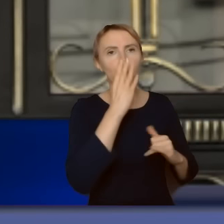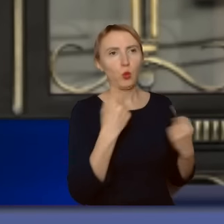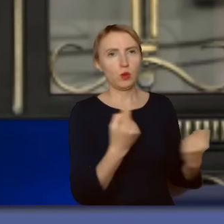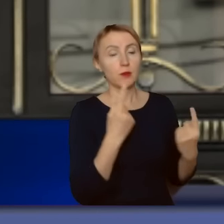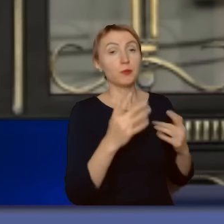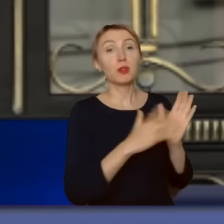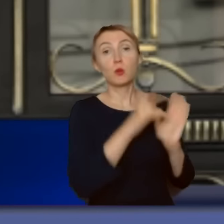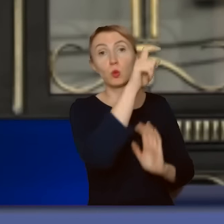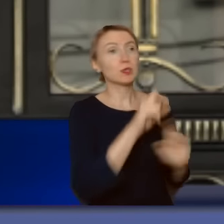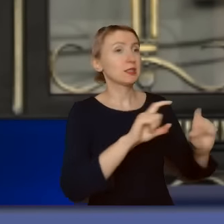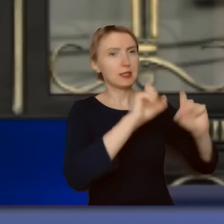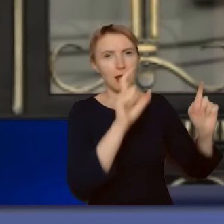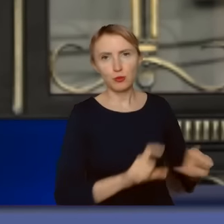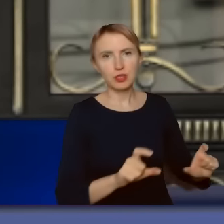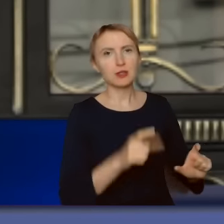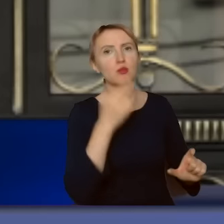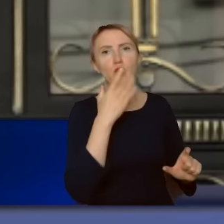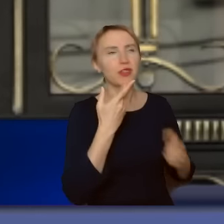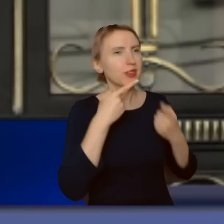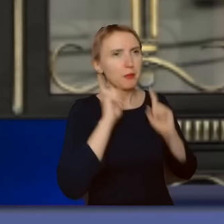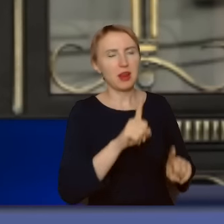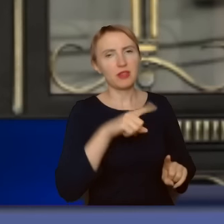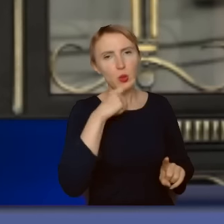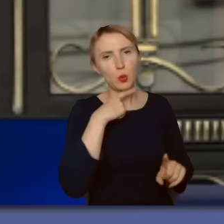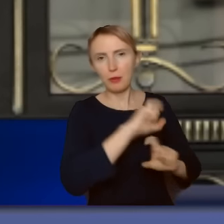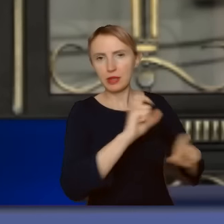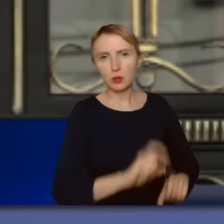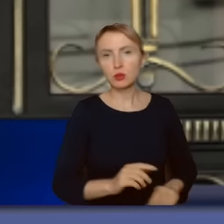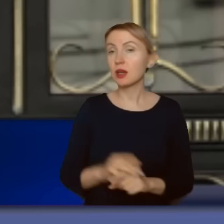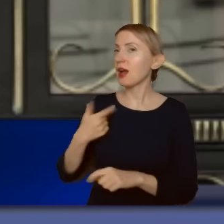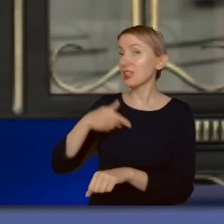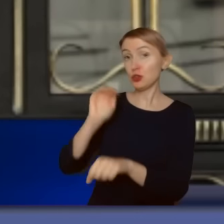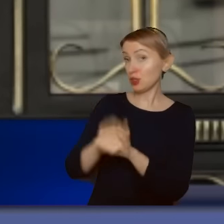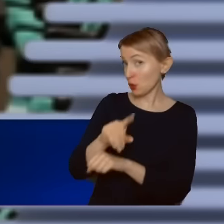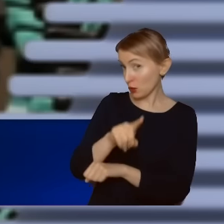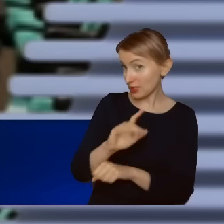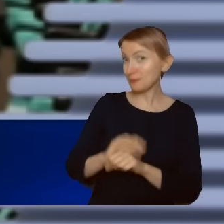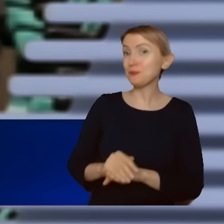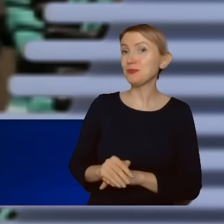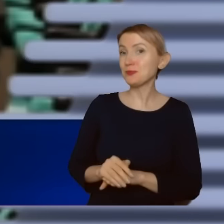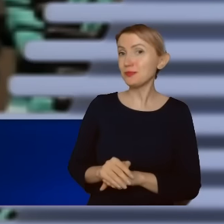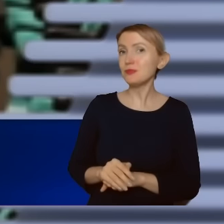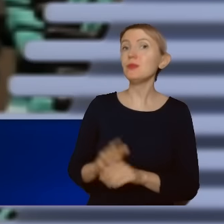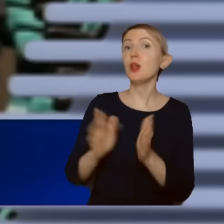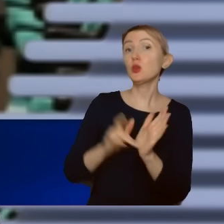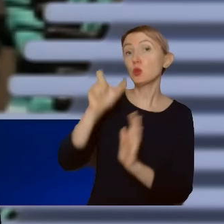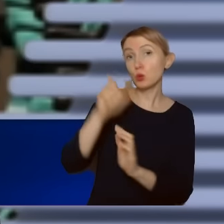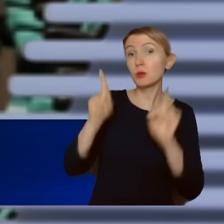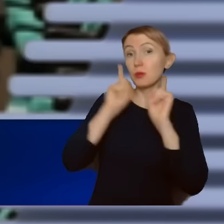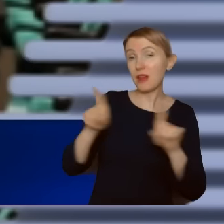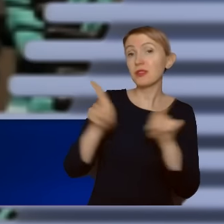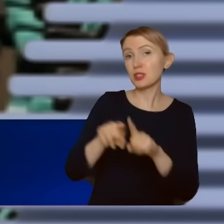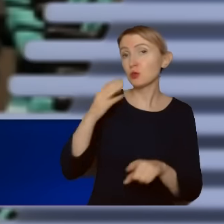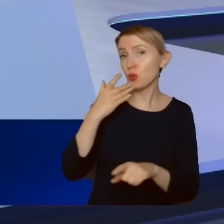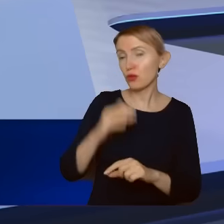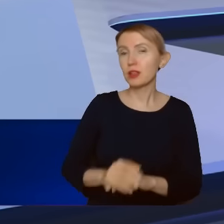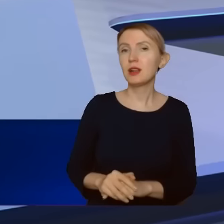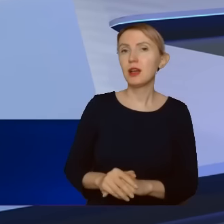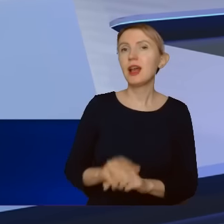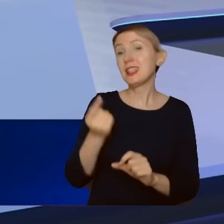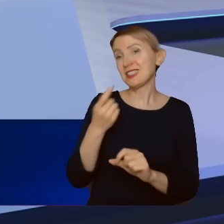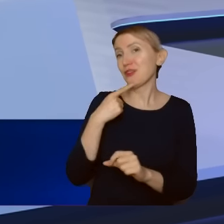Tusk cały czas mówi nieprawdę. Ale ja się nie zgodzę z panem. Tak, Donald Tusk mówi też prawdę. Kiedy? Zaraz panu powiem,